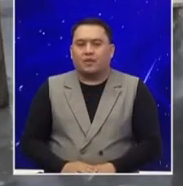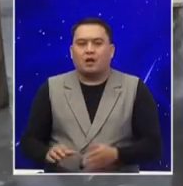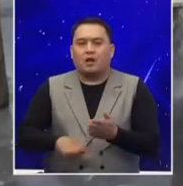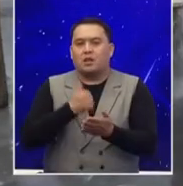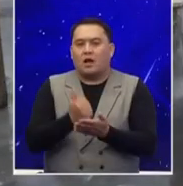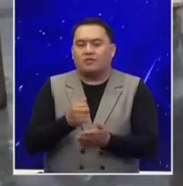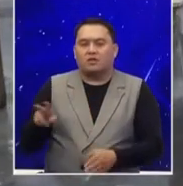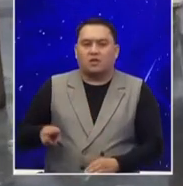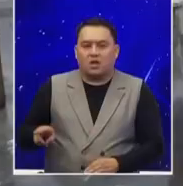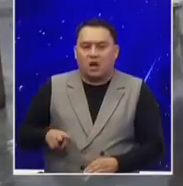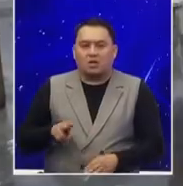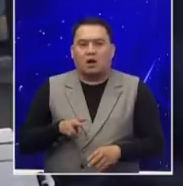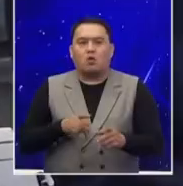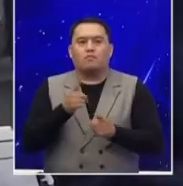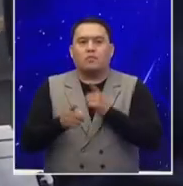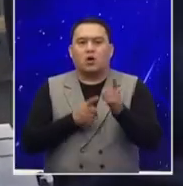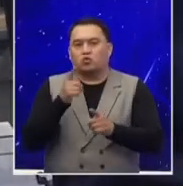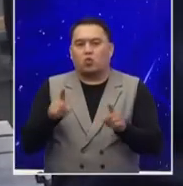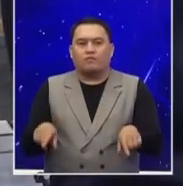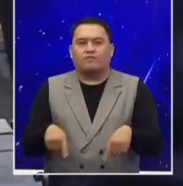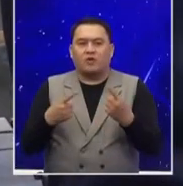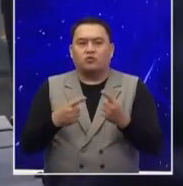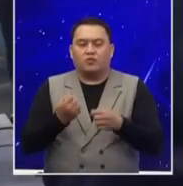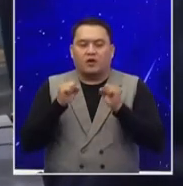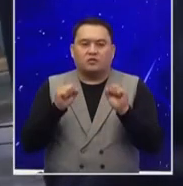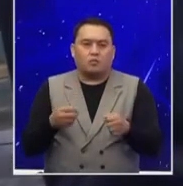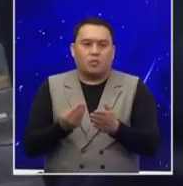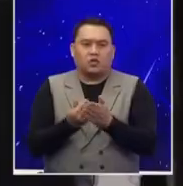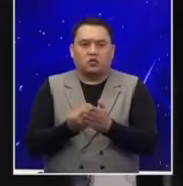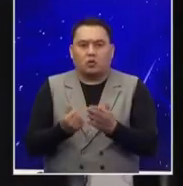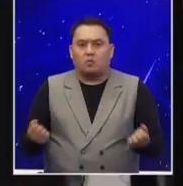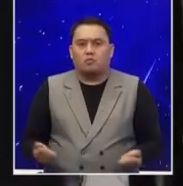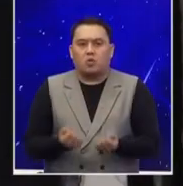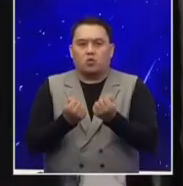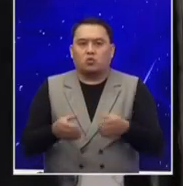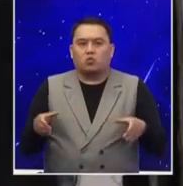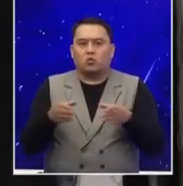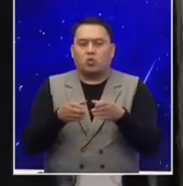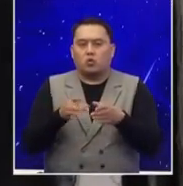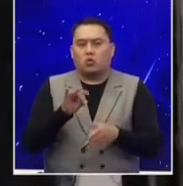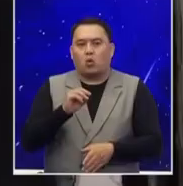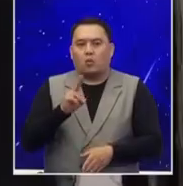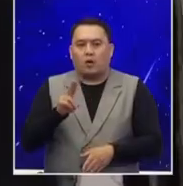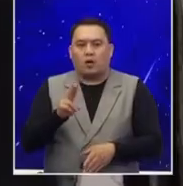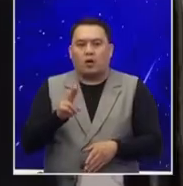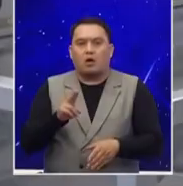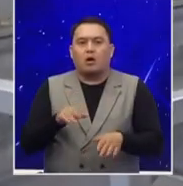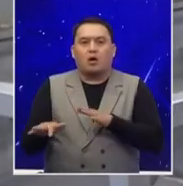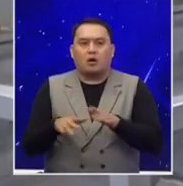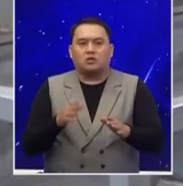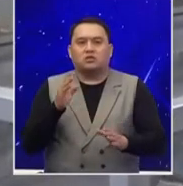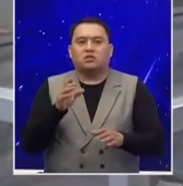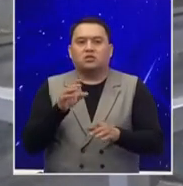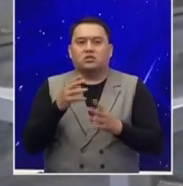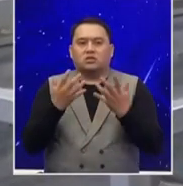генерального директора, модернизация предприятия стала возможной благодаря финансовой поддержке товарищества РОП. От такого оператора завод